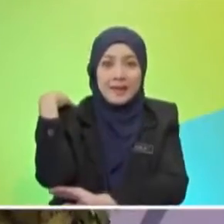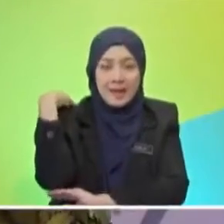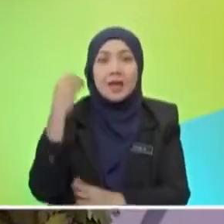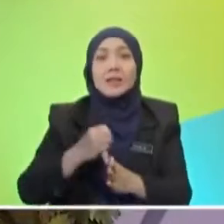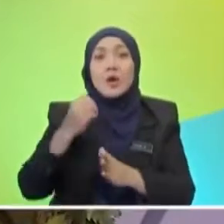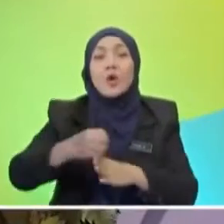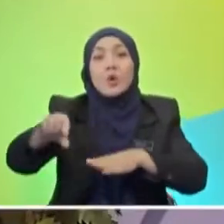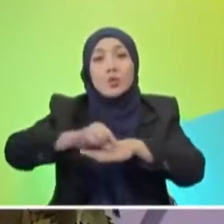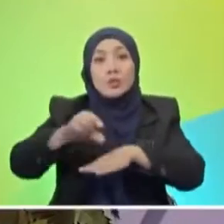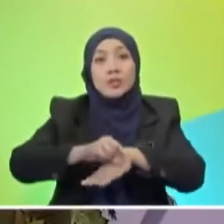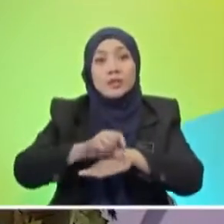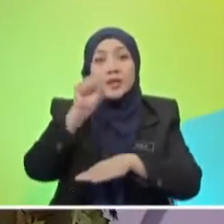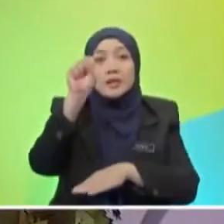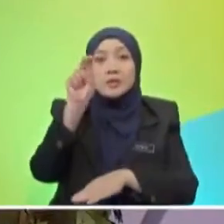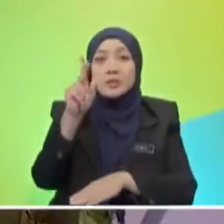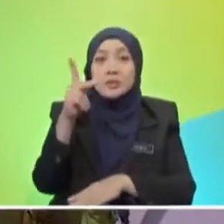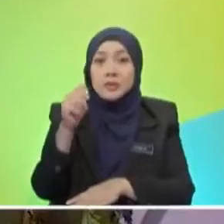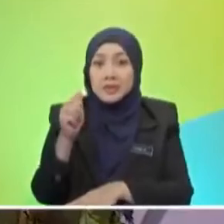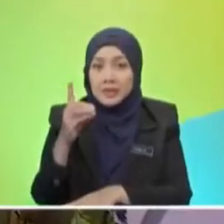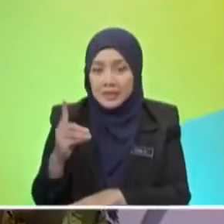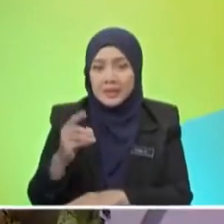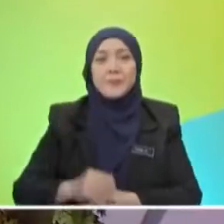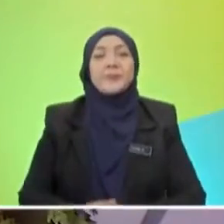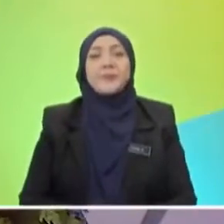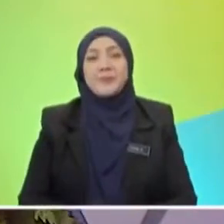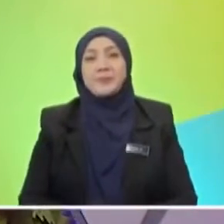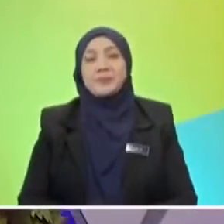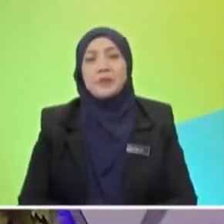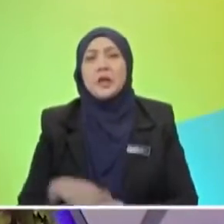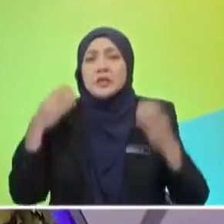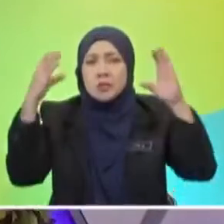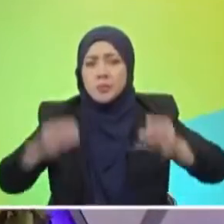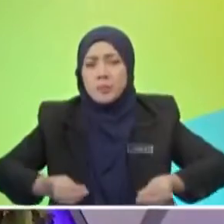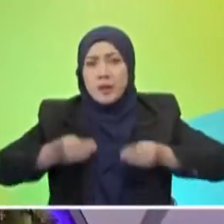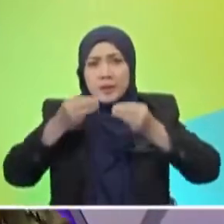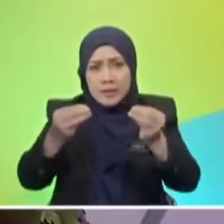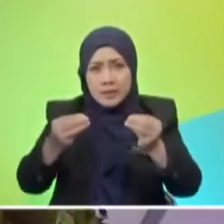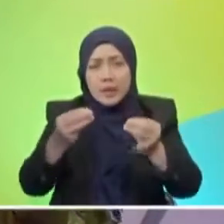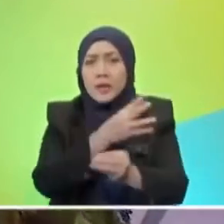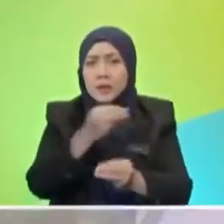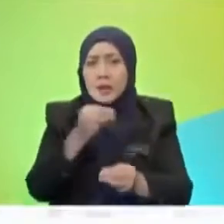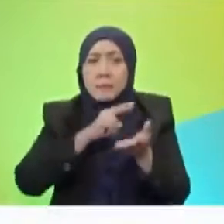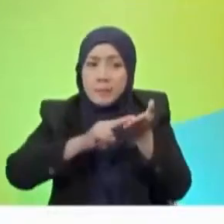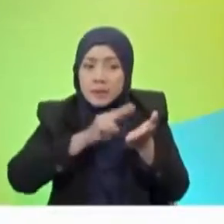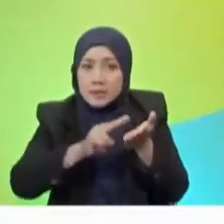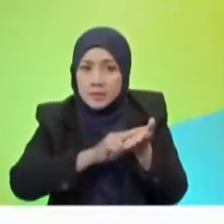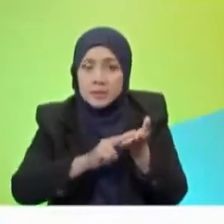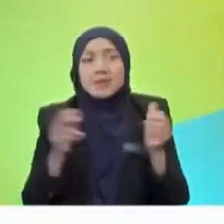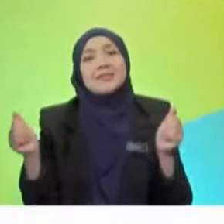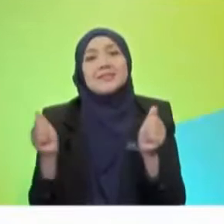sukat. Jom kita mulakan. Cikgu beri masa dengan pantas. Kamu baca